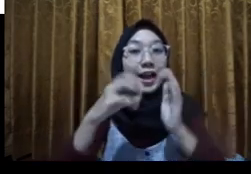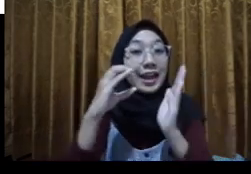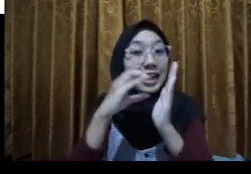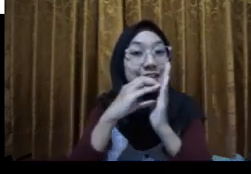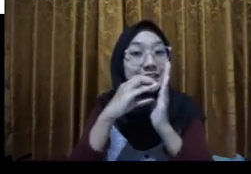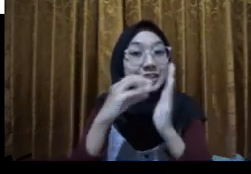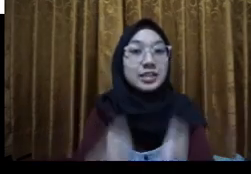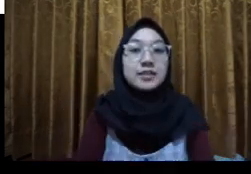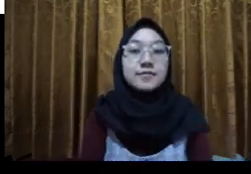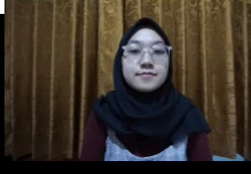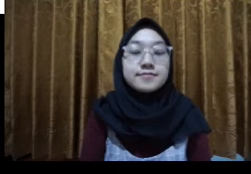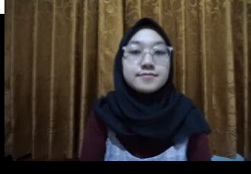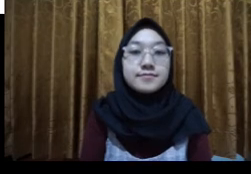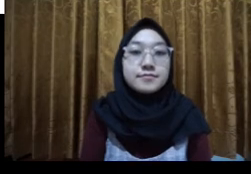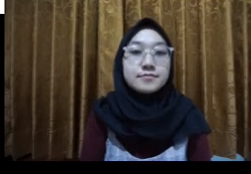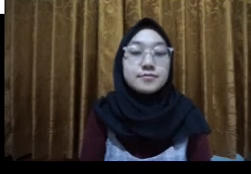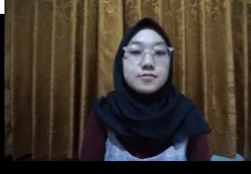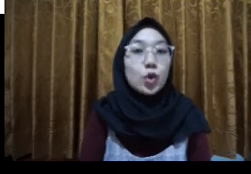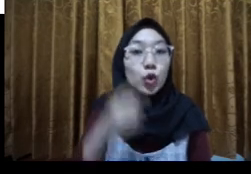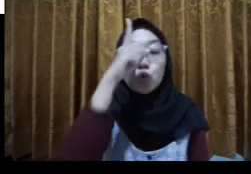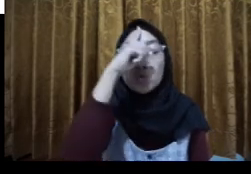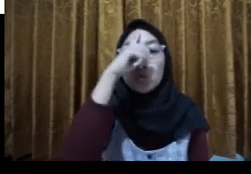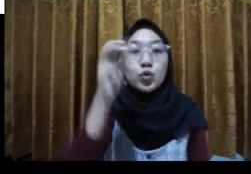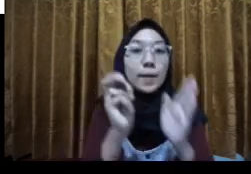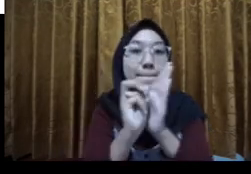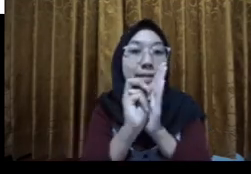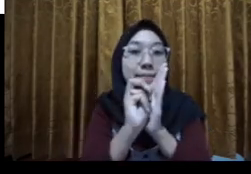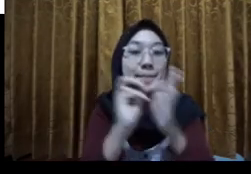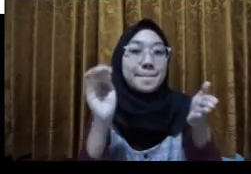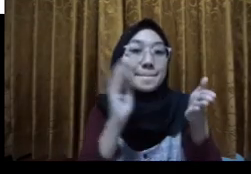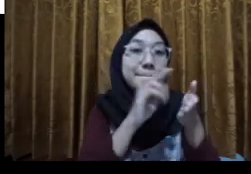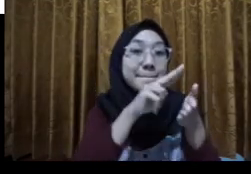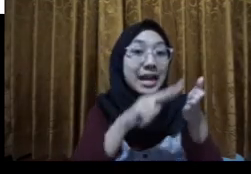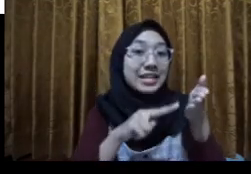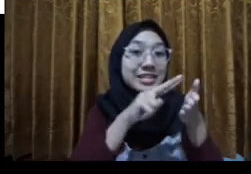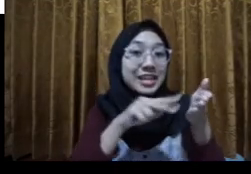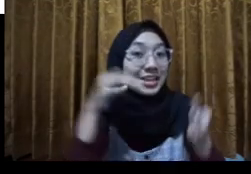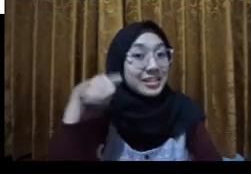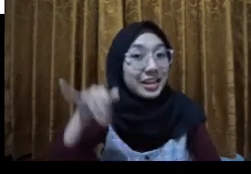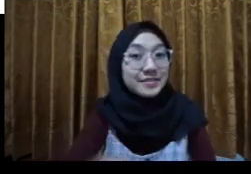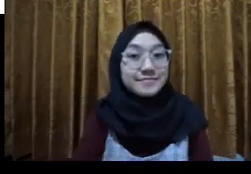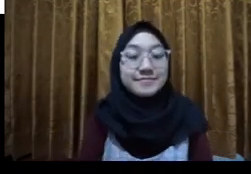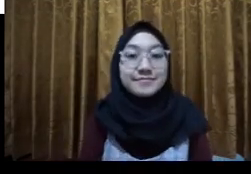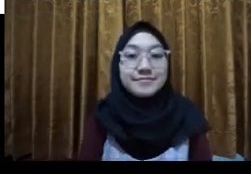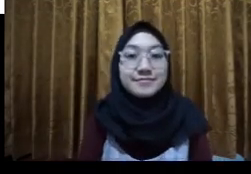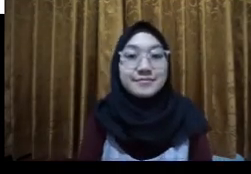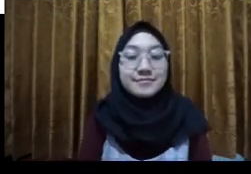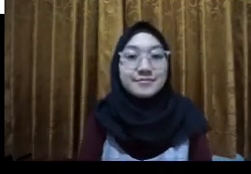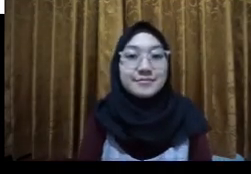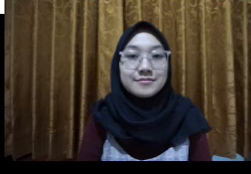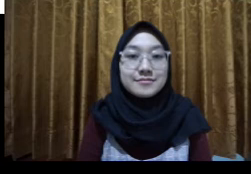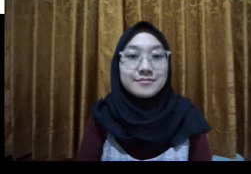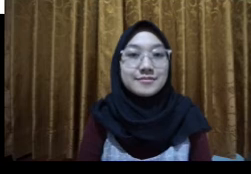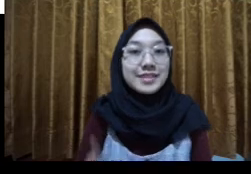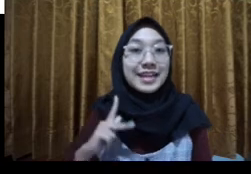Dengan double klik, tek-tek gitu biasanya. Untuk mengganti halaman. Sudah. Ini sangat sibuk bekerja sehingga